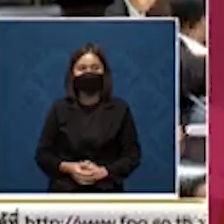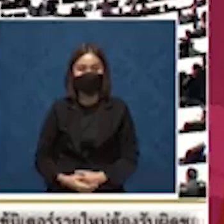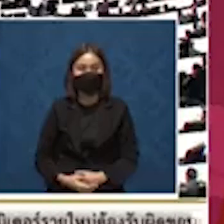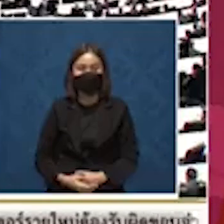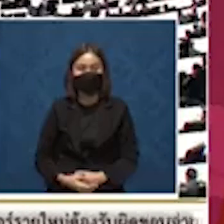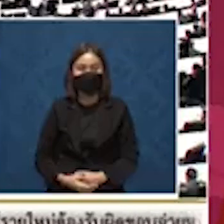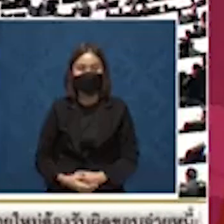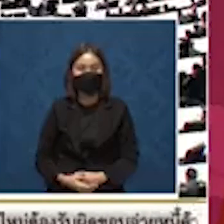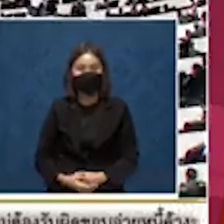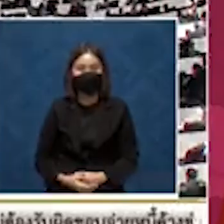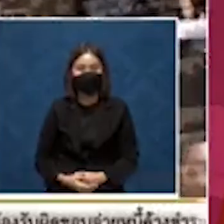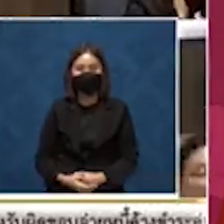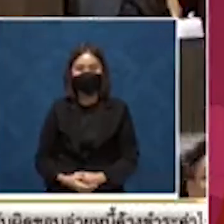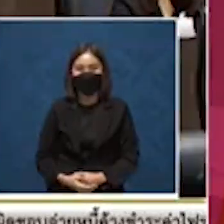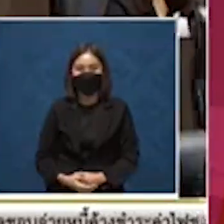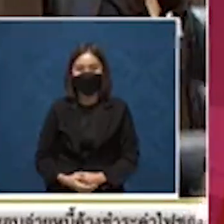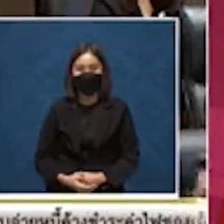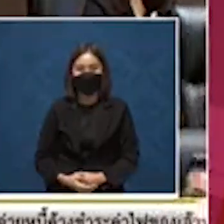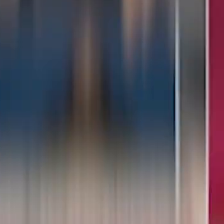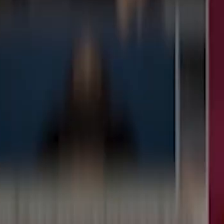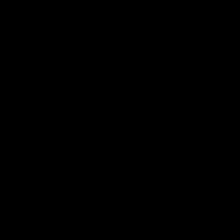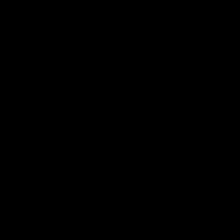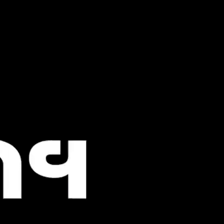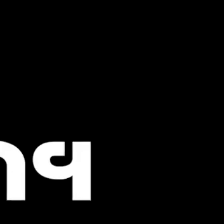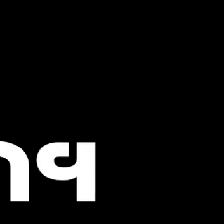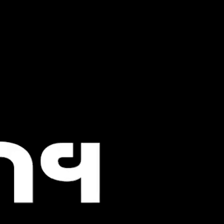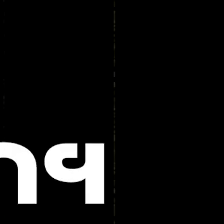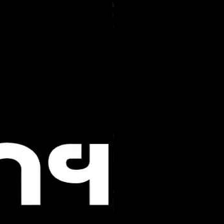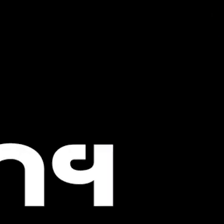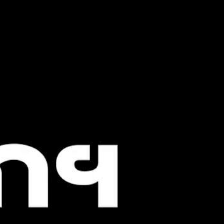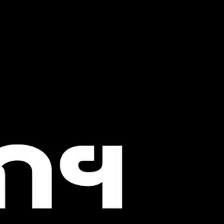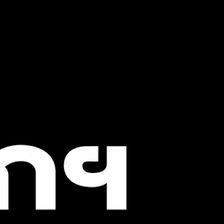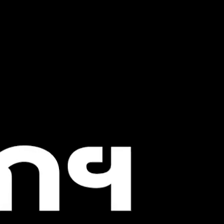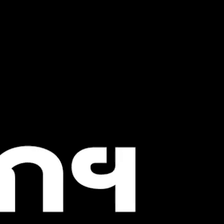ครับก้าวไปโหวตในรัฐสภาครับ